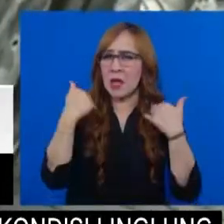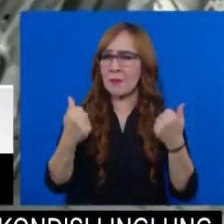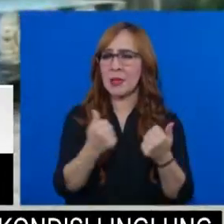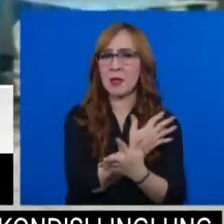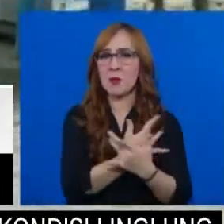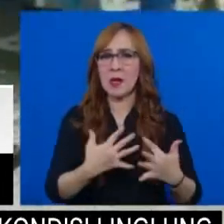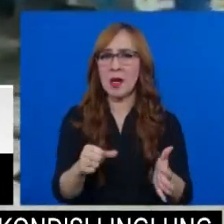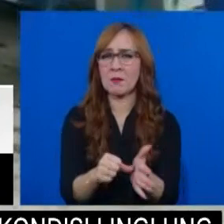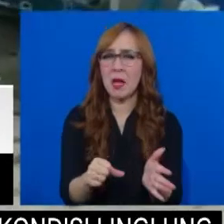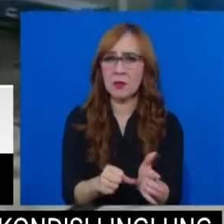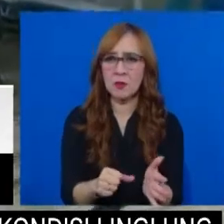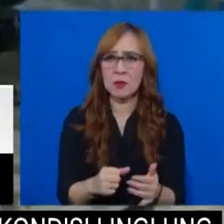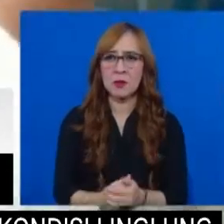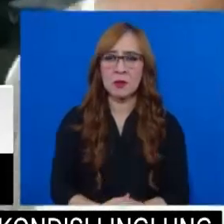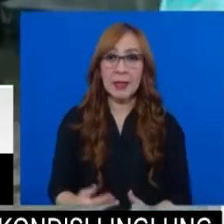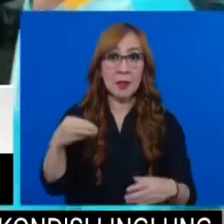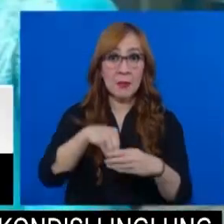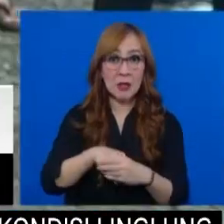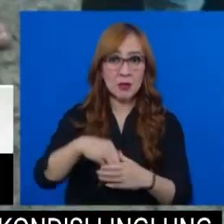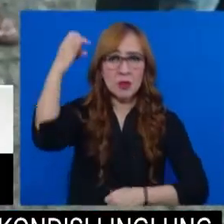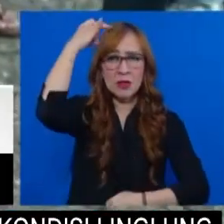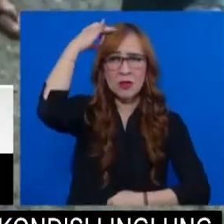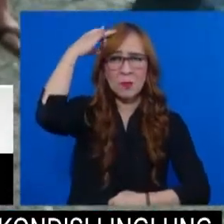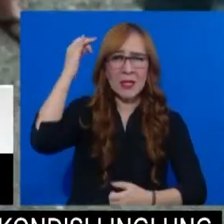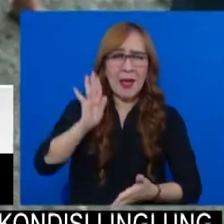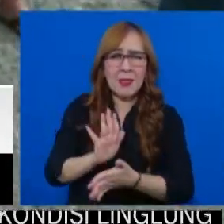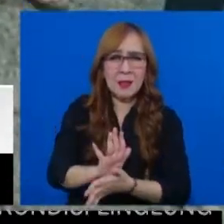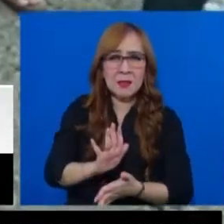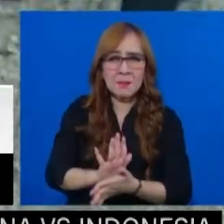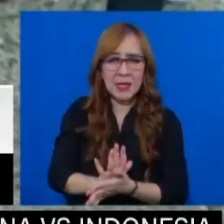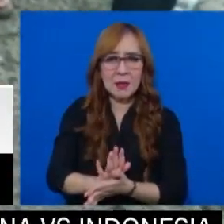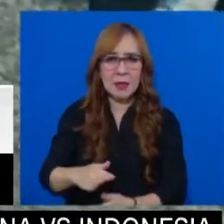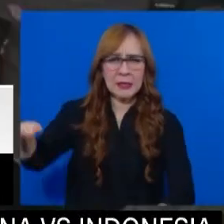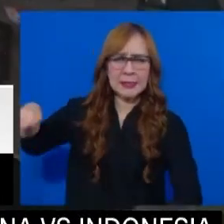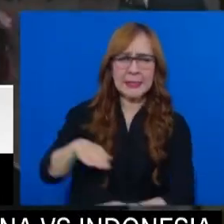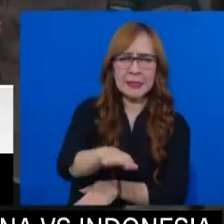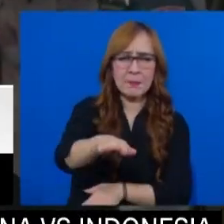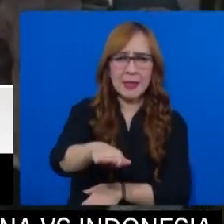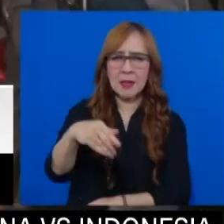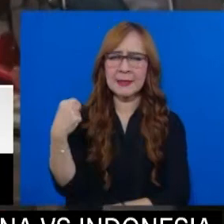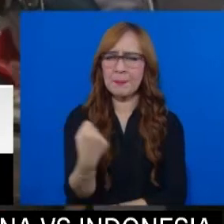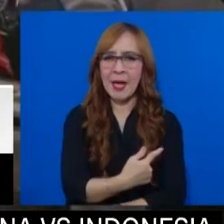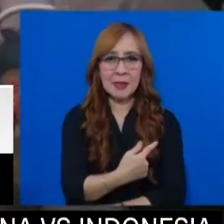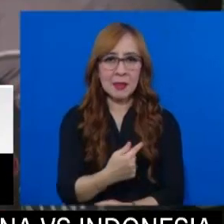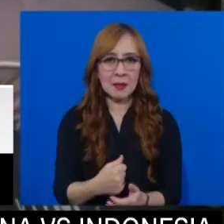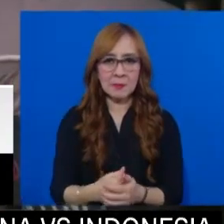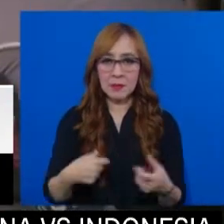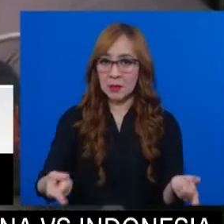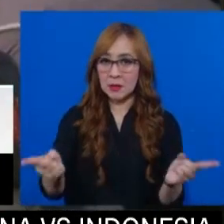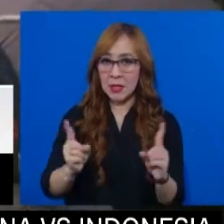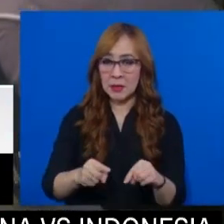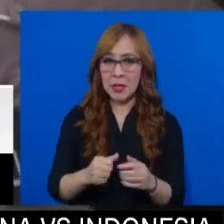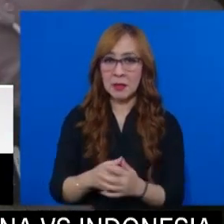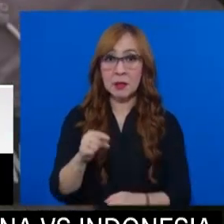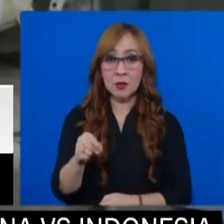sopir pick-up yang sempat terjepit. Saksi mata menjelaskan kecepatan mobil pick-up cukup kencang. Saat kejadian, sejumlah orang dan